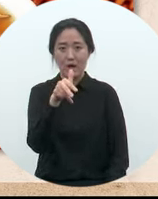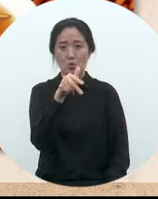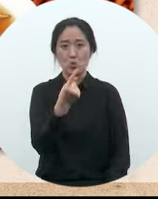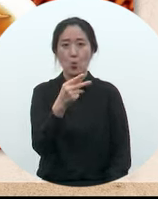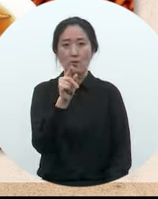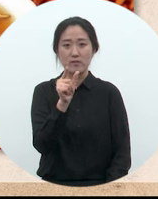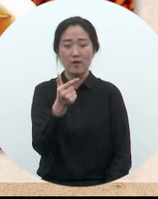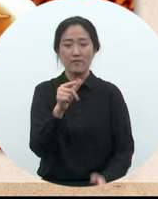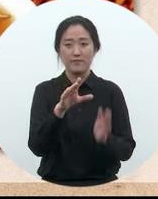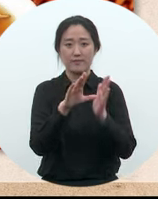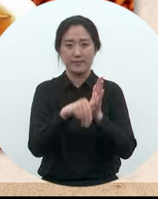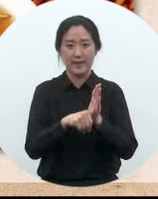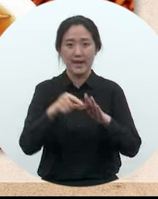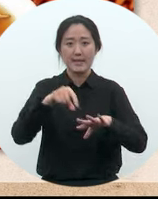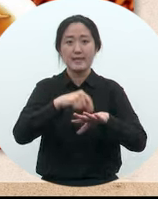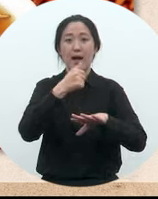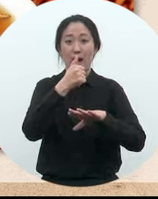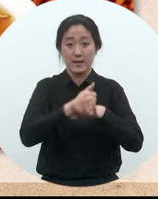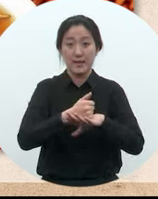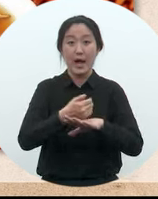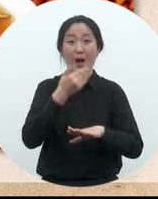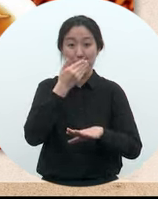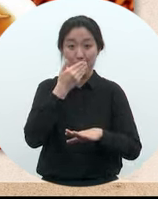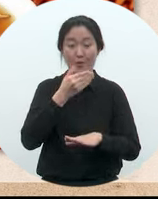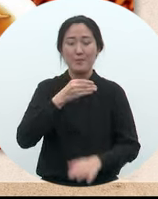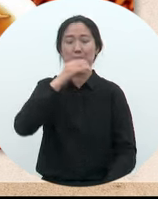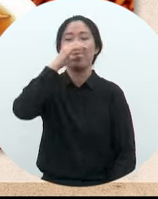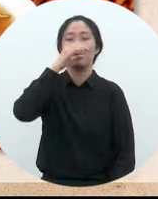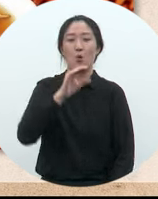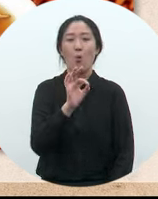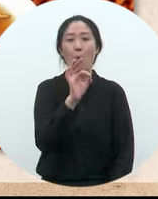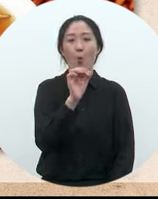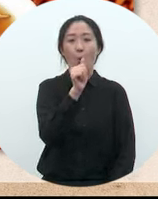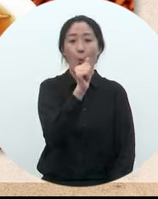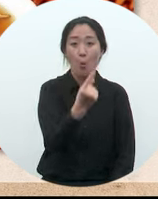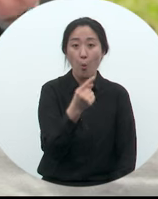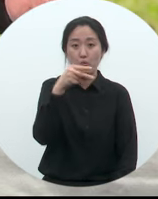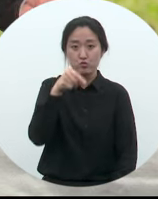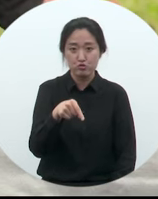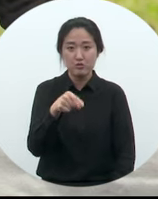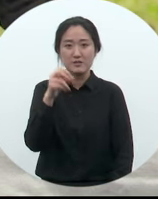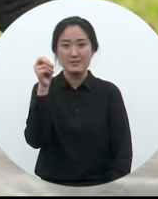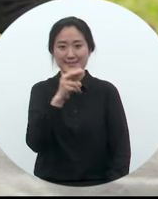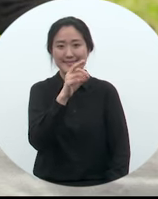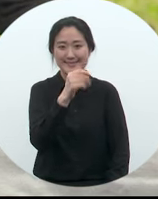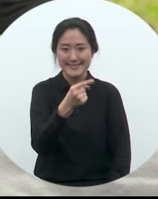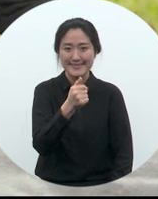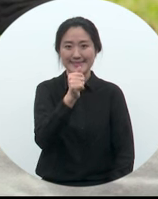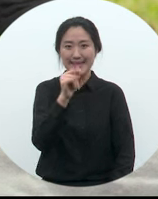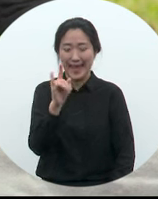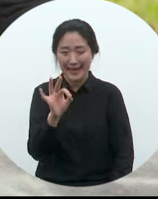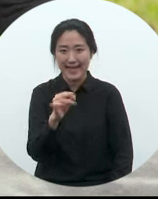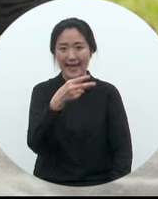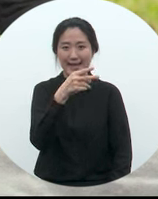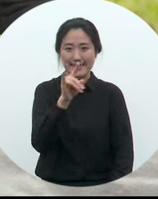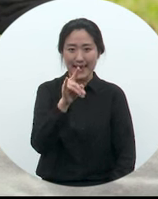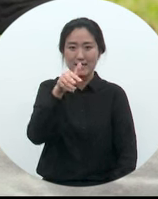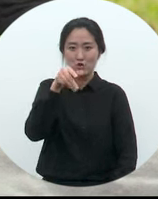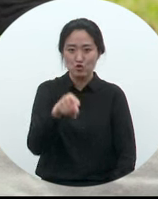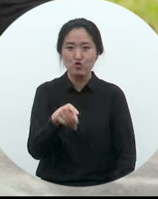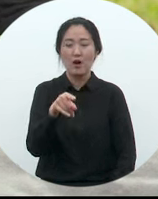오과차는 조선시대 임금님께서도 드셨다라고 이렇게 알려져 있죠. 호두, 은행,